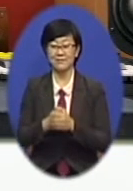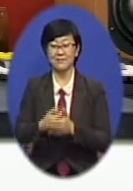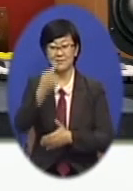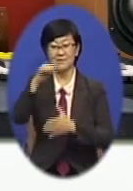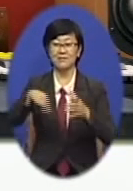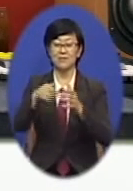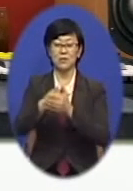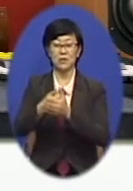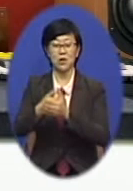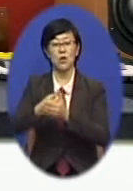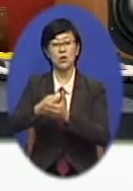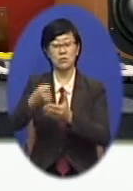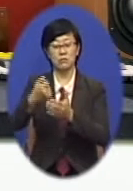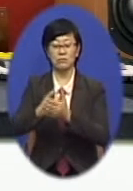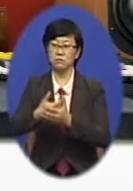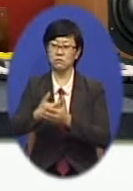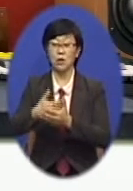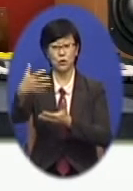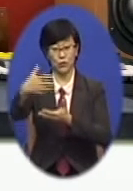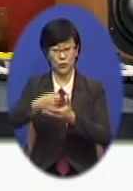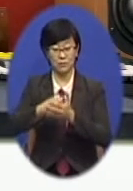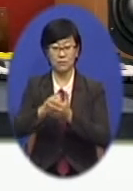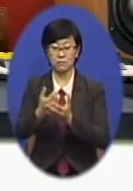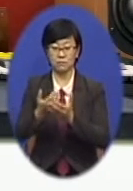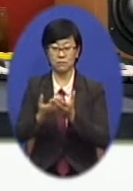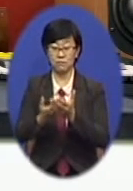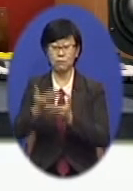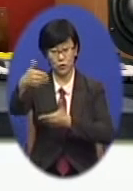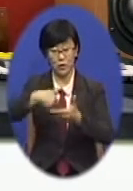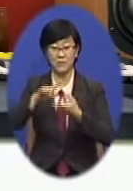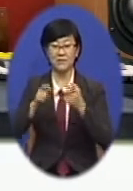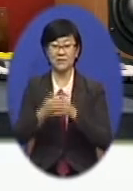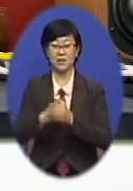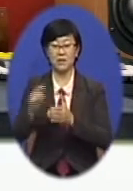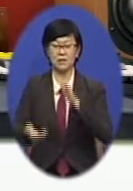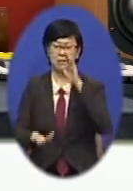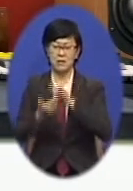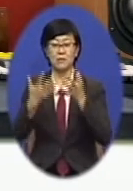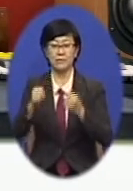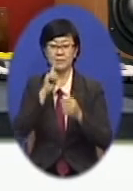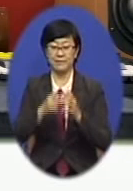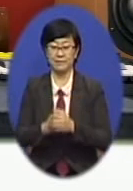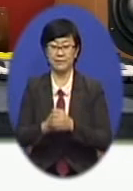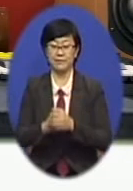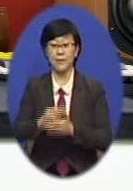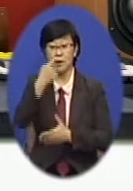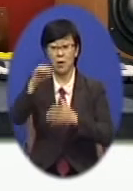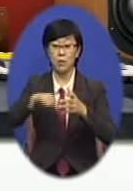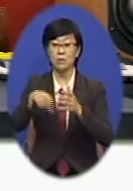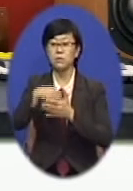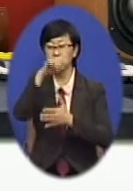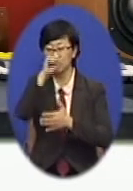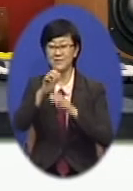커피 수입량이 올해가 최대치를 기록했다고 합니다. 네. 그런데 커피가 뭐 물론